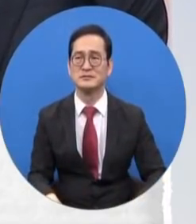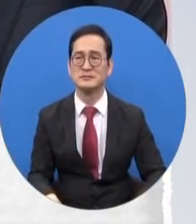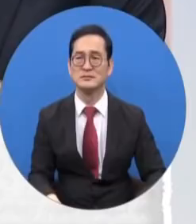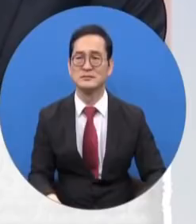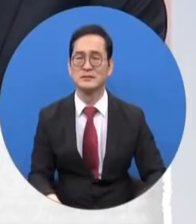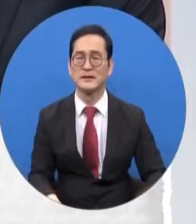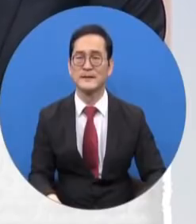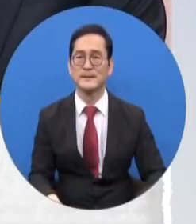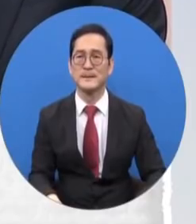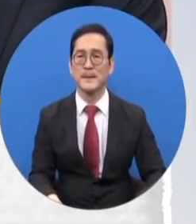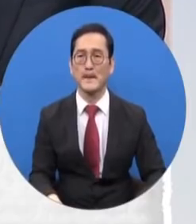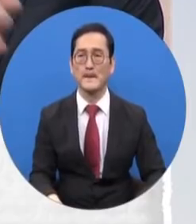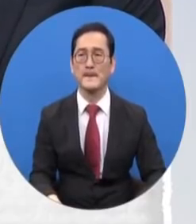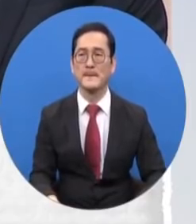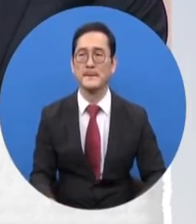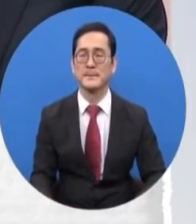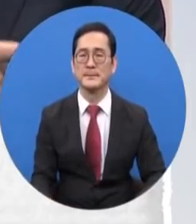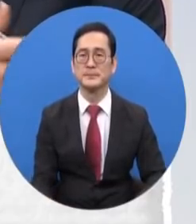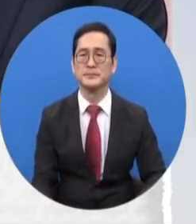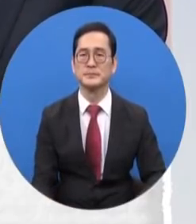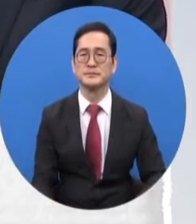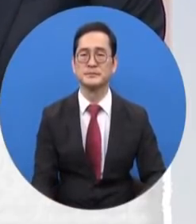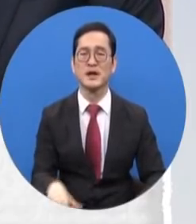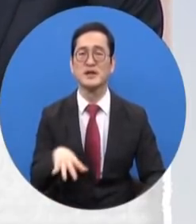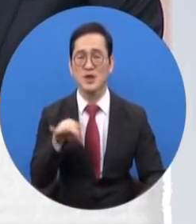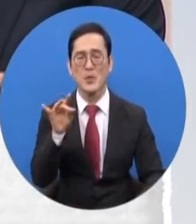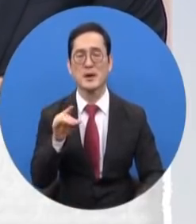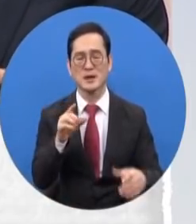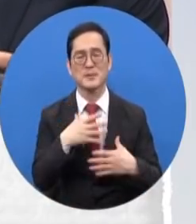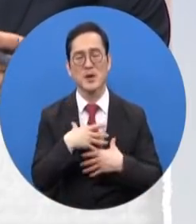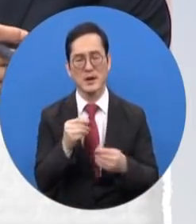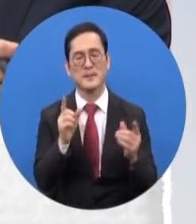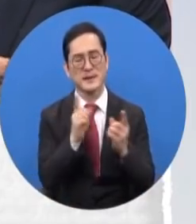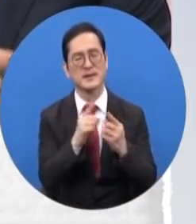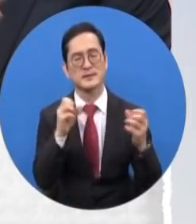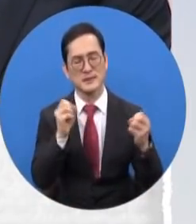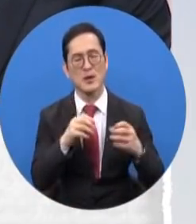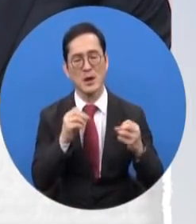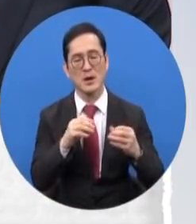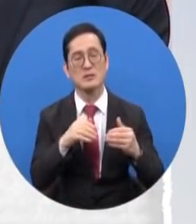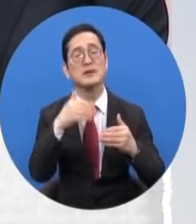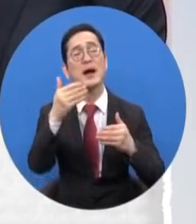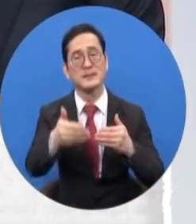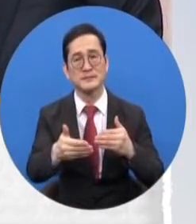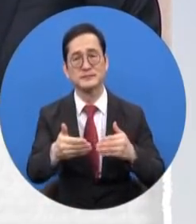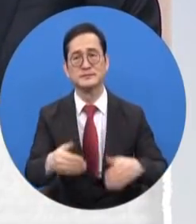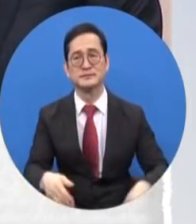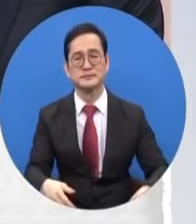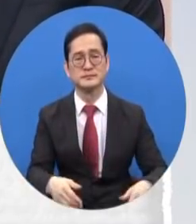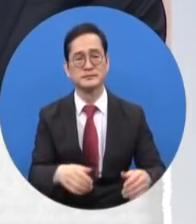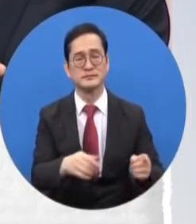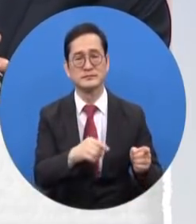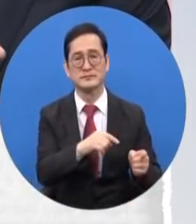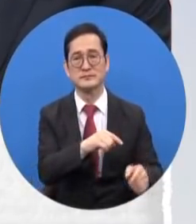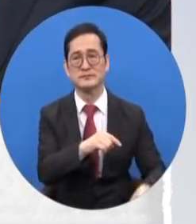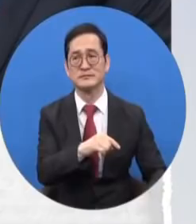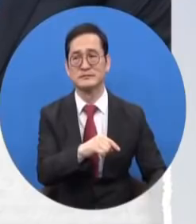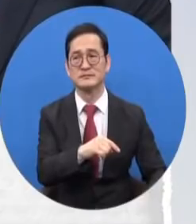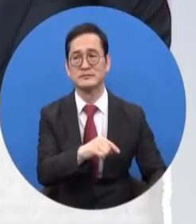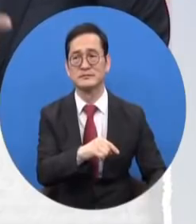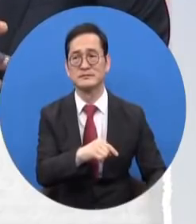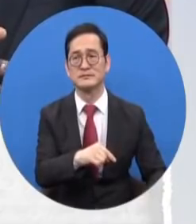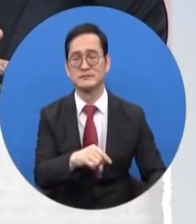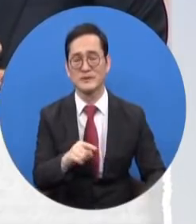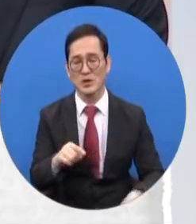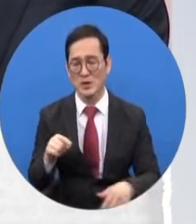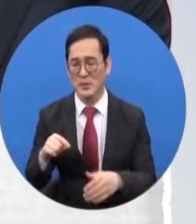그러면 정권 이제 교체기에, 정권 이양기에 당연히 정권을 순조롭게 안정적으로 이양해야 할 책임 있는 청와대도 당연히 그